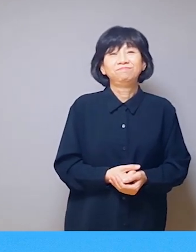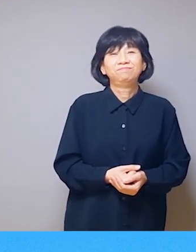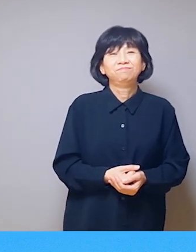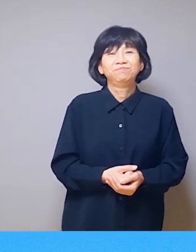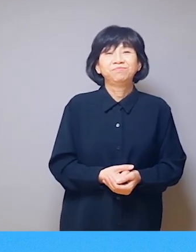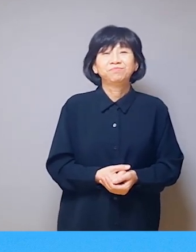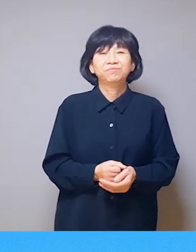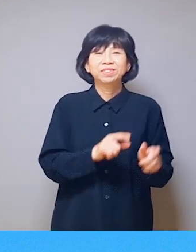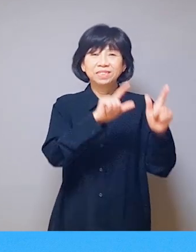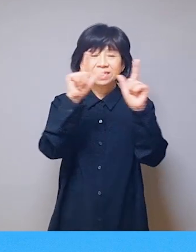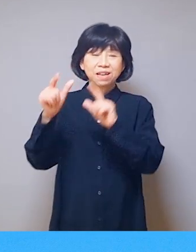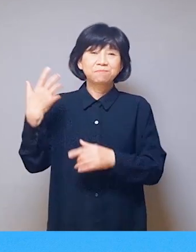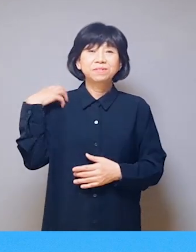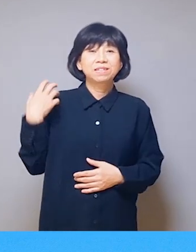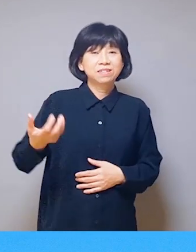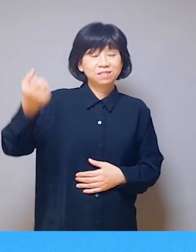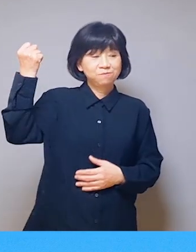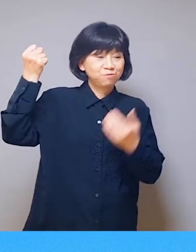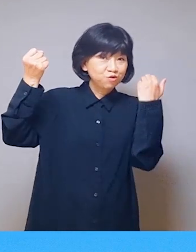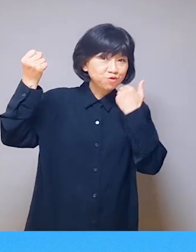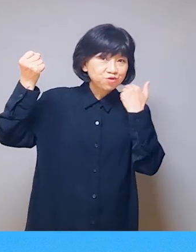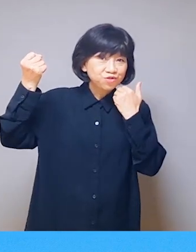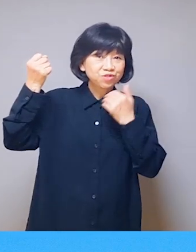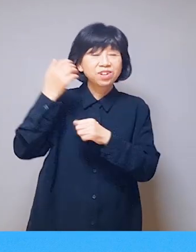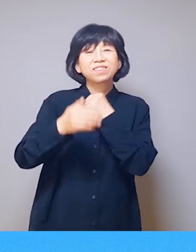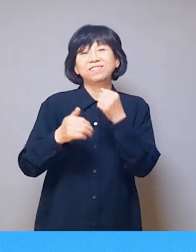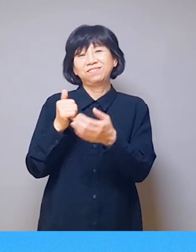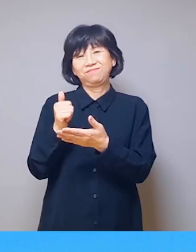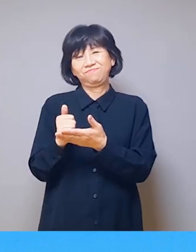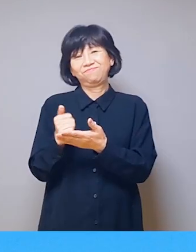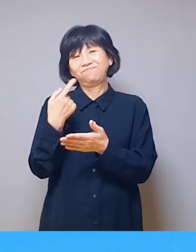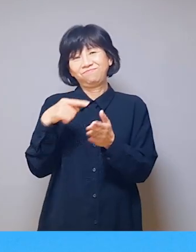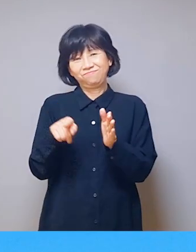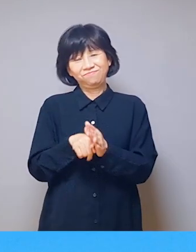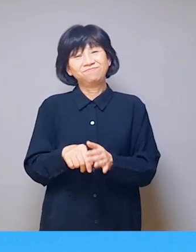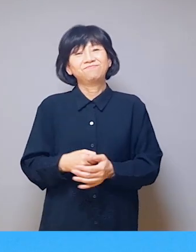그러면 우리의 삶을 책임지시는 분은 하나님이신 줄 믿습니다.